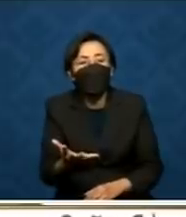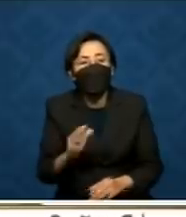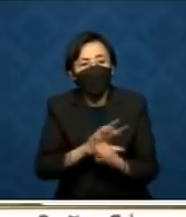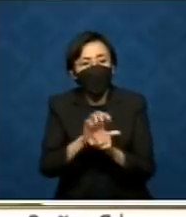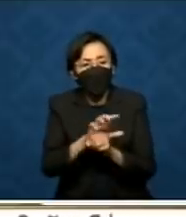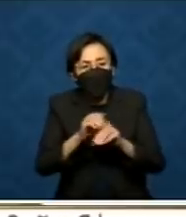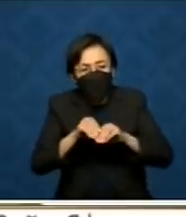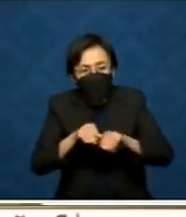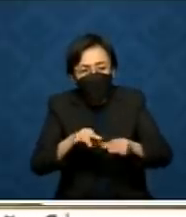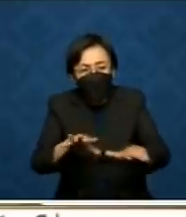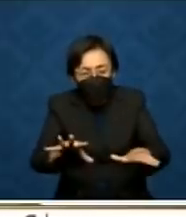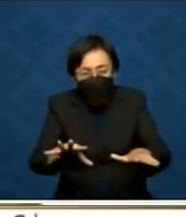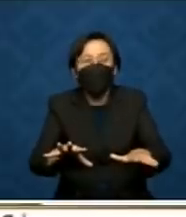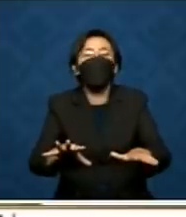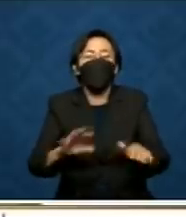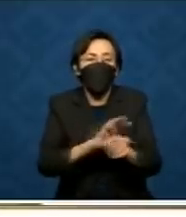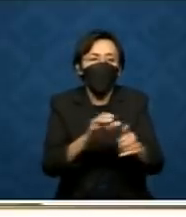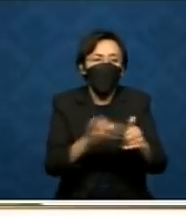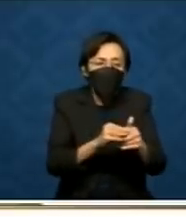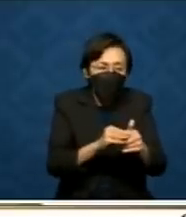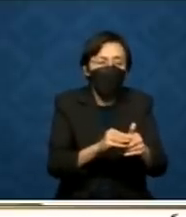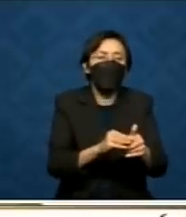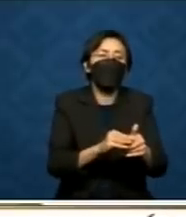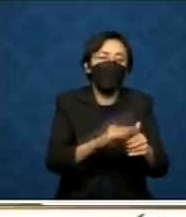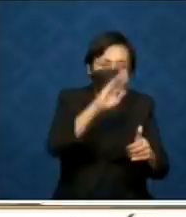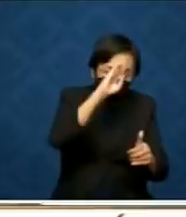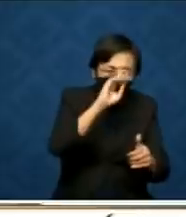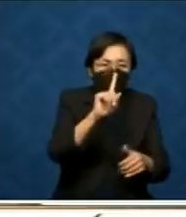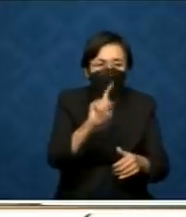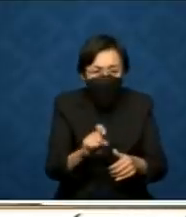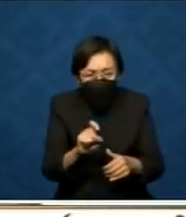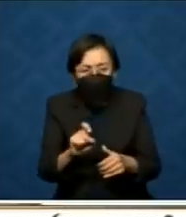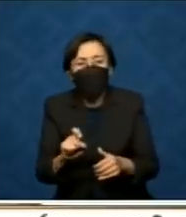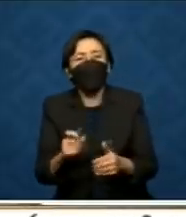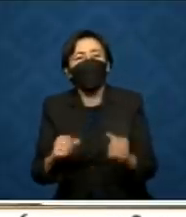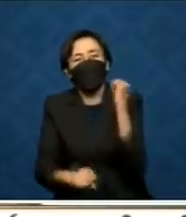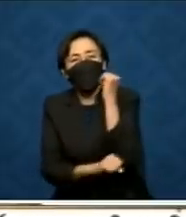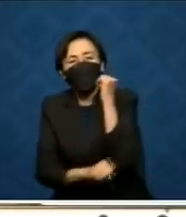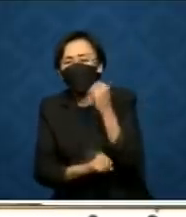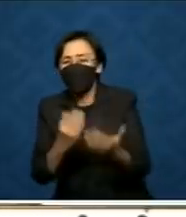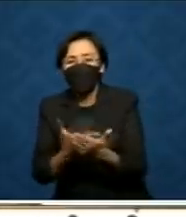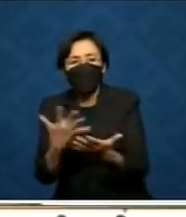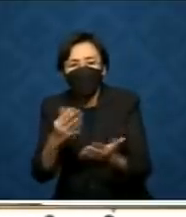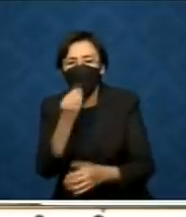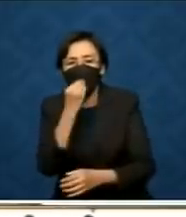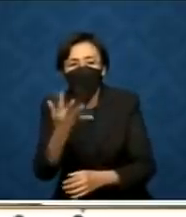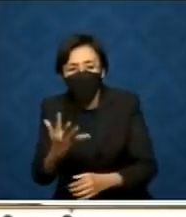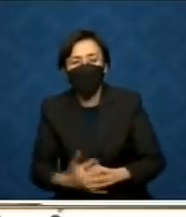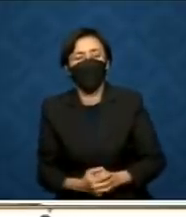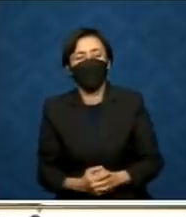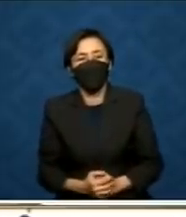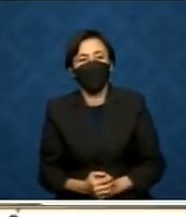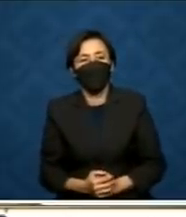ผิดมันจึงสร้างความทุกข์ไปอีกละลอกต่อมาสุดท้ายคือความอดอยากยากจนค่ะวันนี้นี่